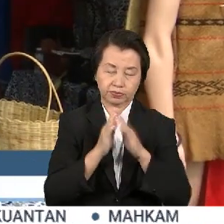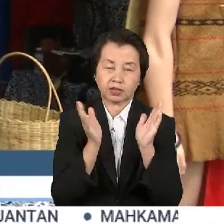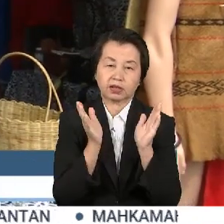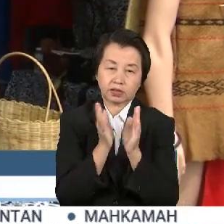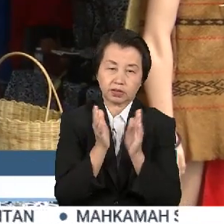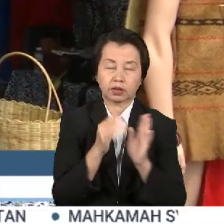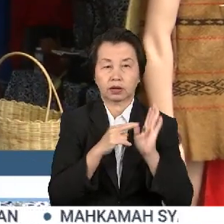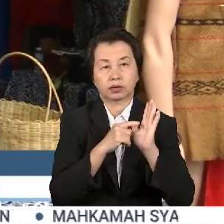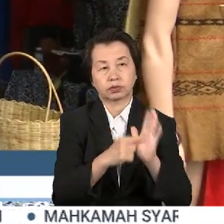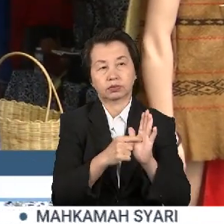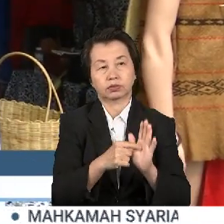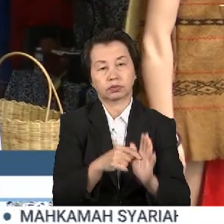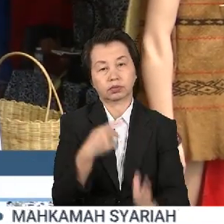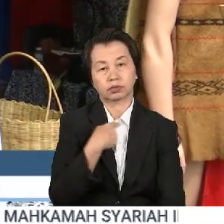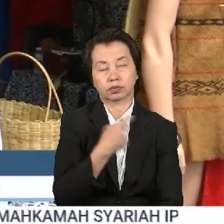menunjukkan kita